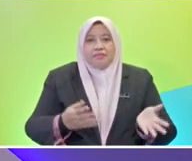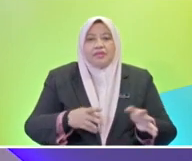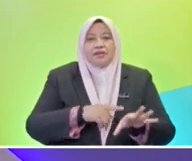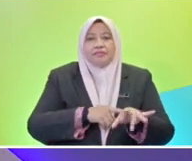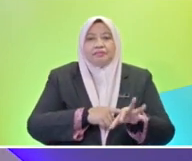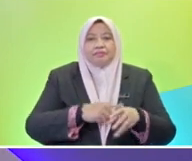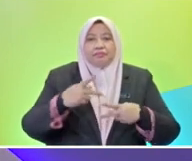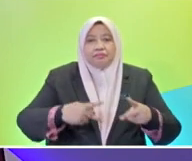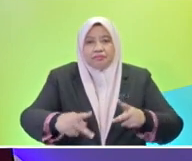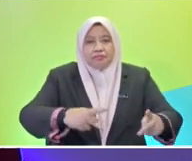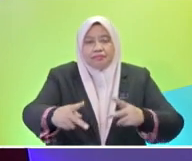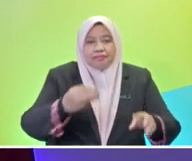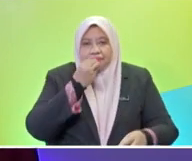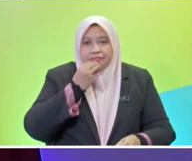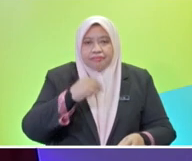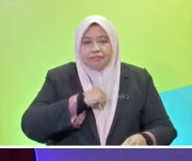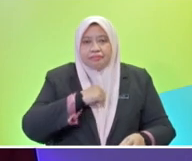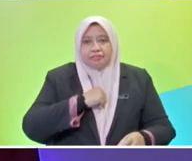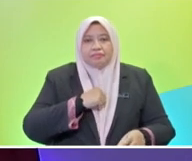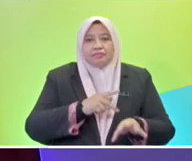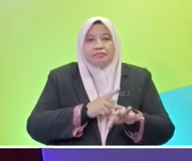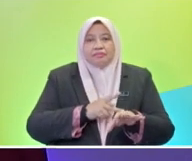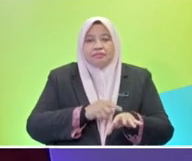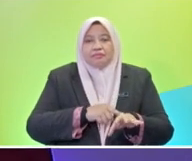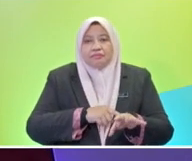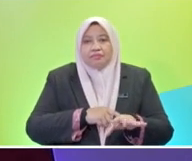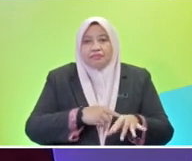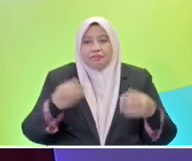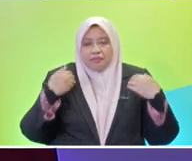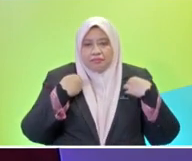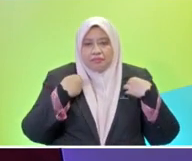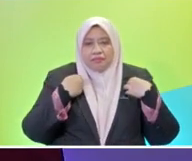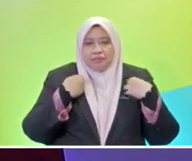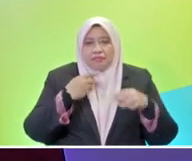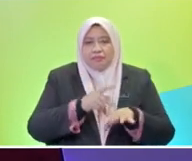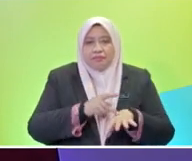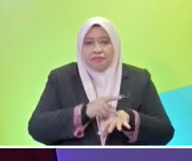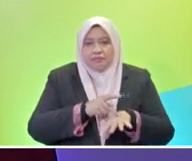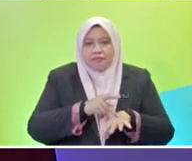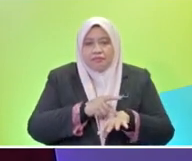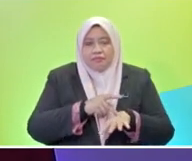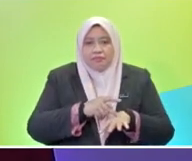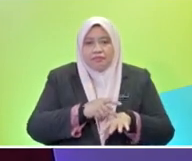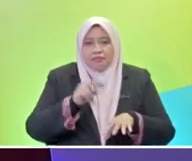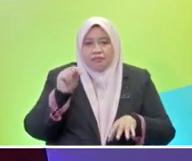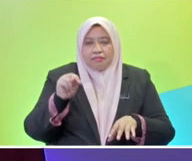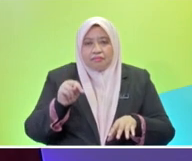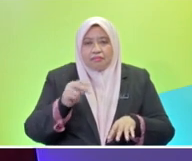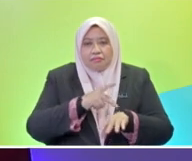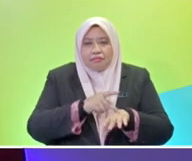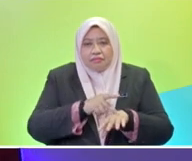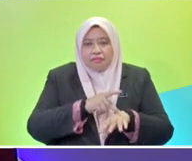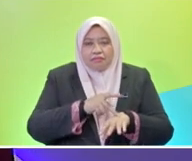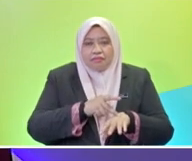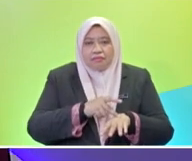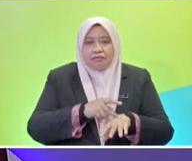sendiri? Okey, daun ni dalam ni dia ada klorofil. Nanti kan klorofil